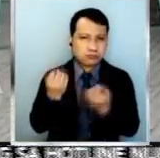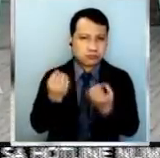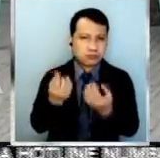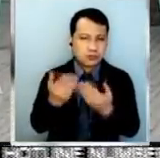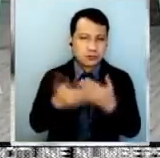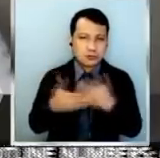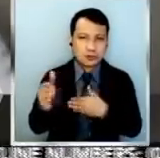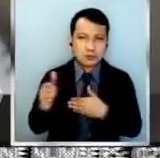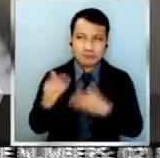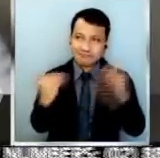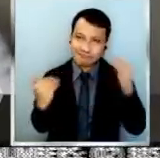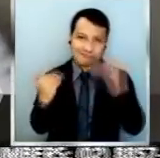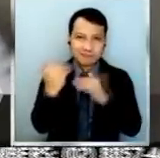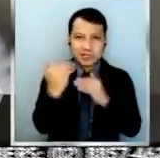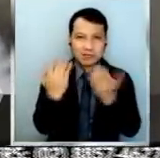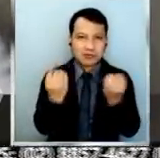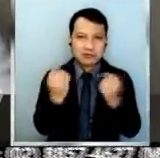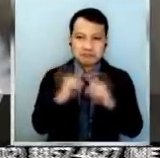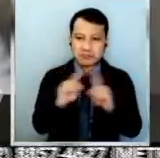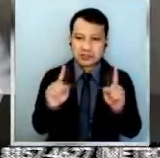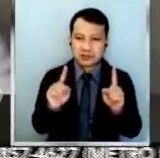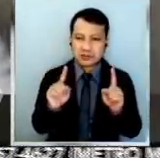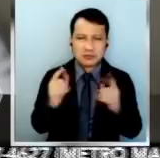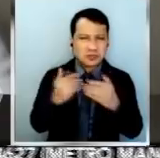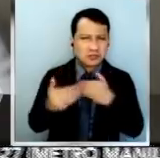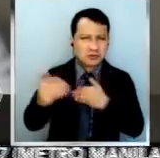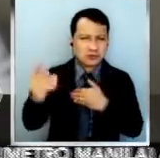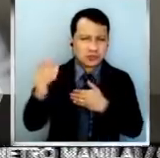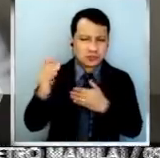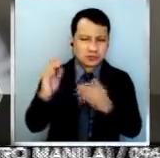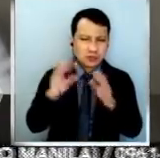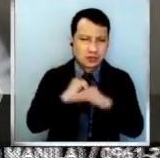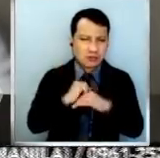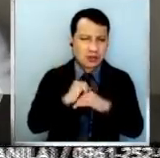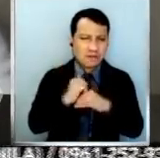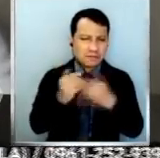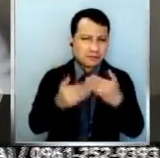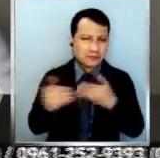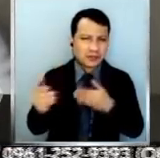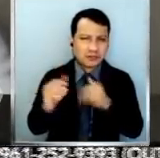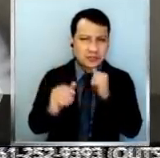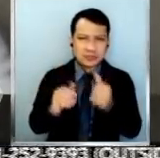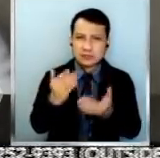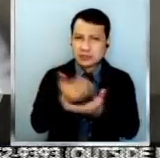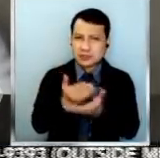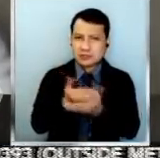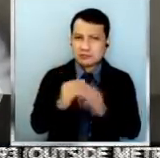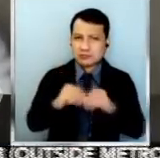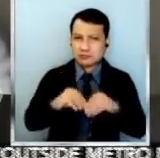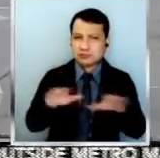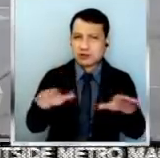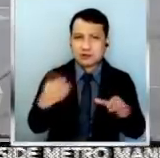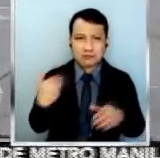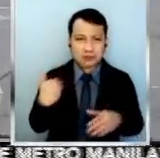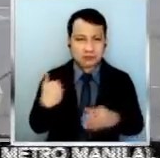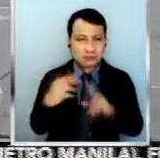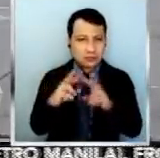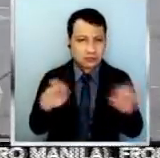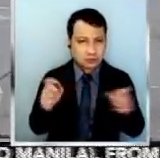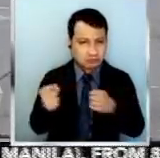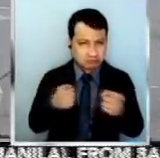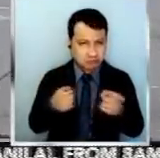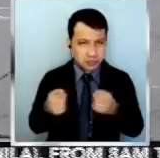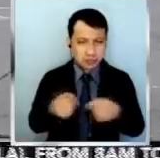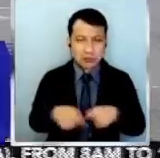some point. This is not going to continue forever, but it won't stop unless we try to control it. Ayon sa